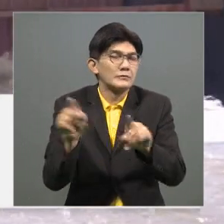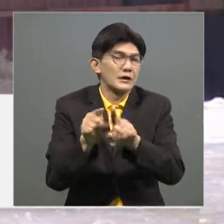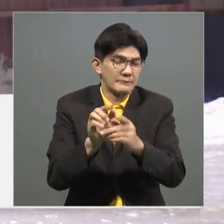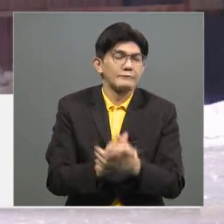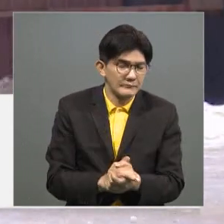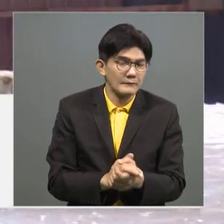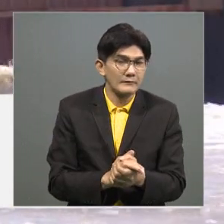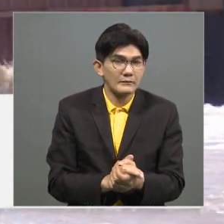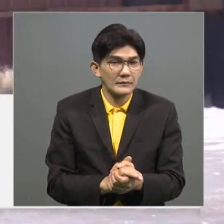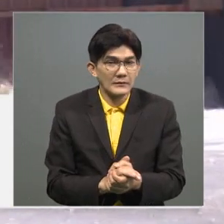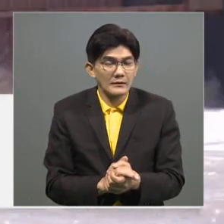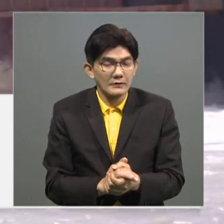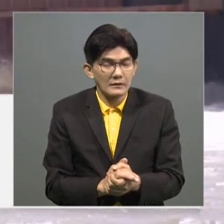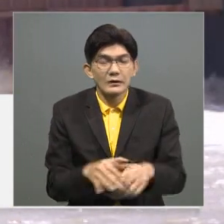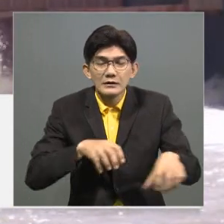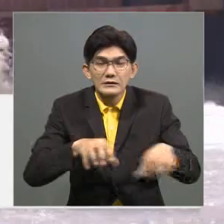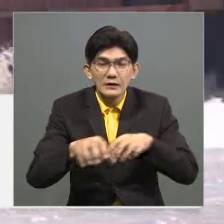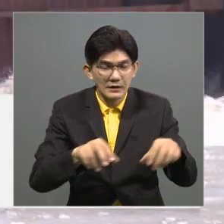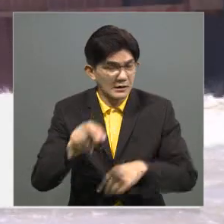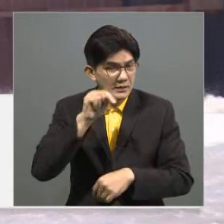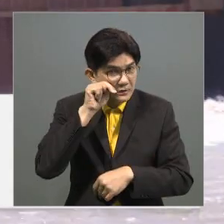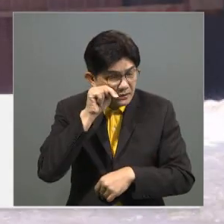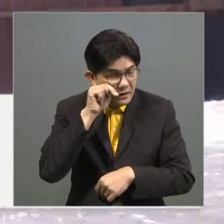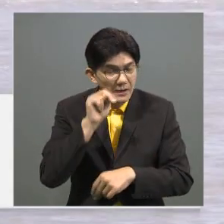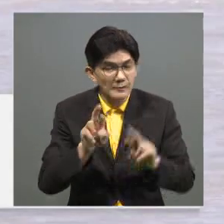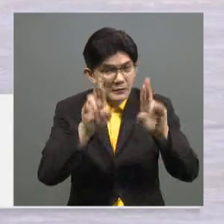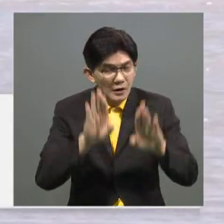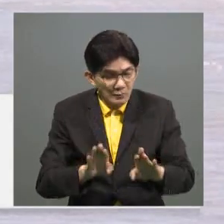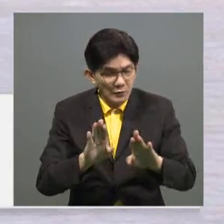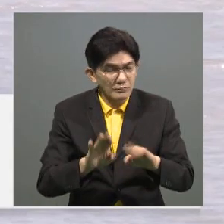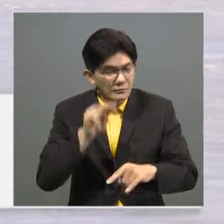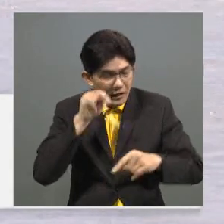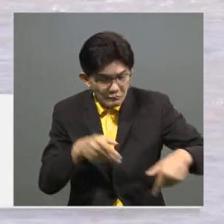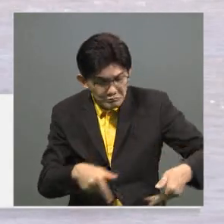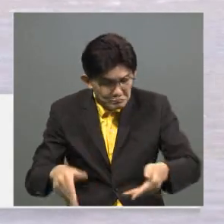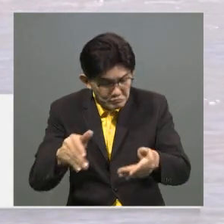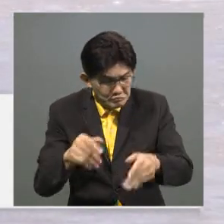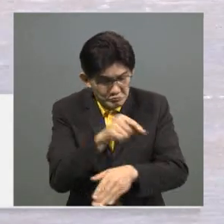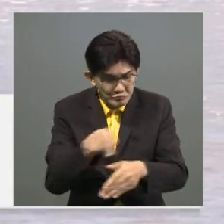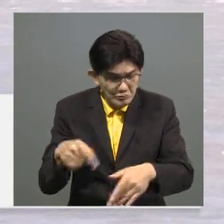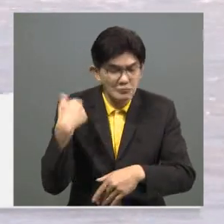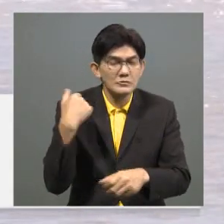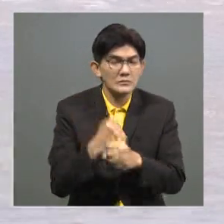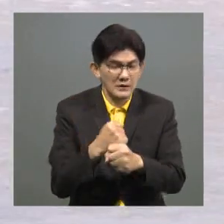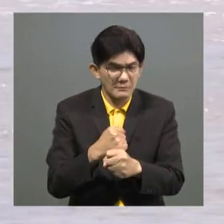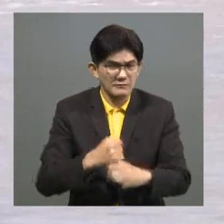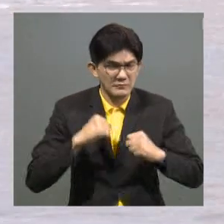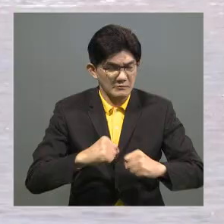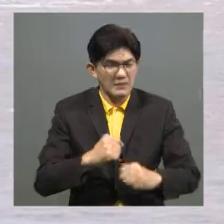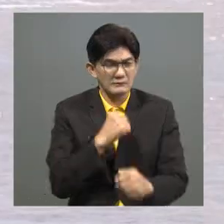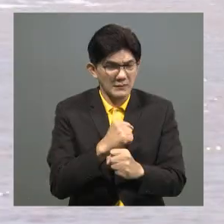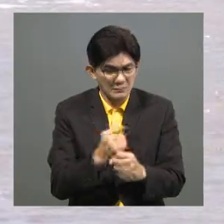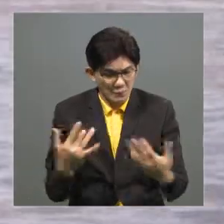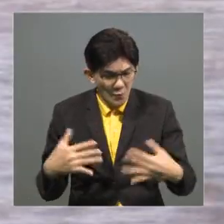างกรมชลประทานนะครับได้มีการบริหารจัดการน้ำเข้าระบบชลประทานทั้งสองฝั่งของแม่น้ำเจ้าพระยาตามศักยภาพของคลองและสอดค